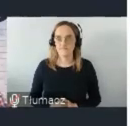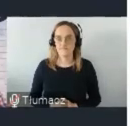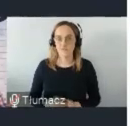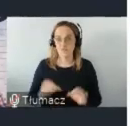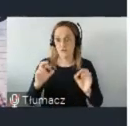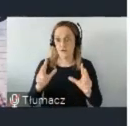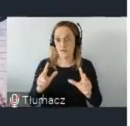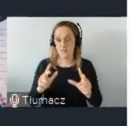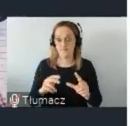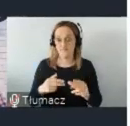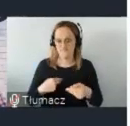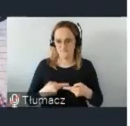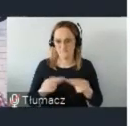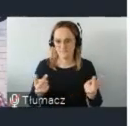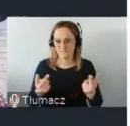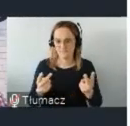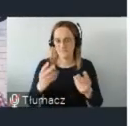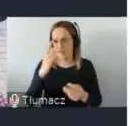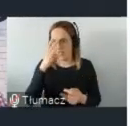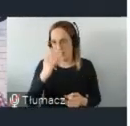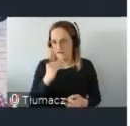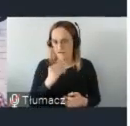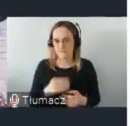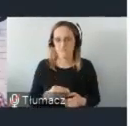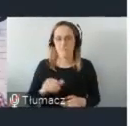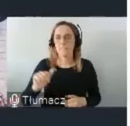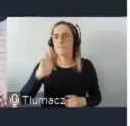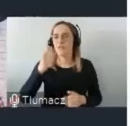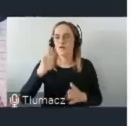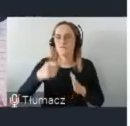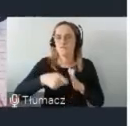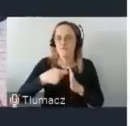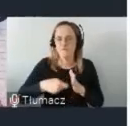Okay. Udostępniam ekran i pierwszy z naszych filmików.